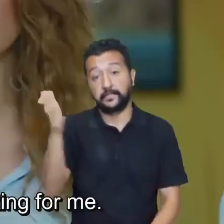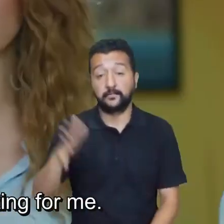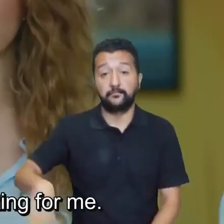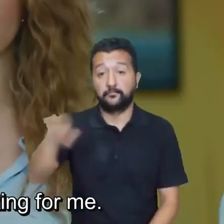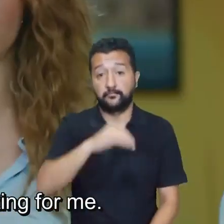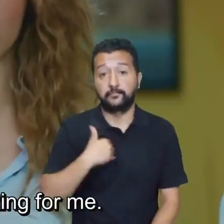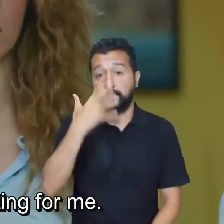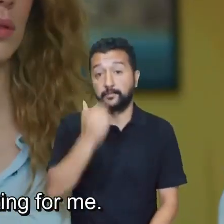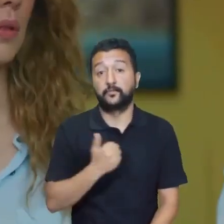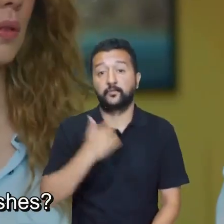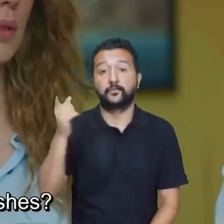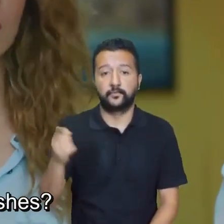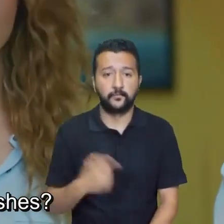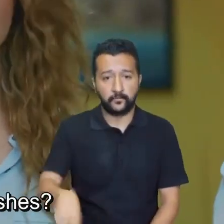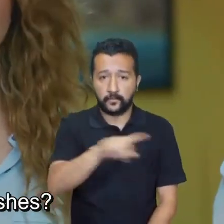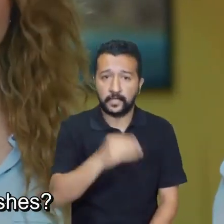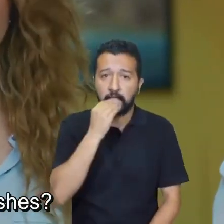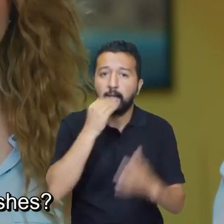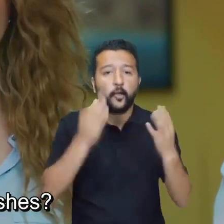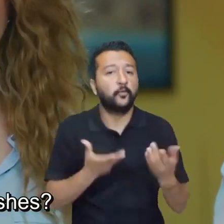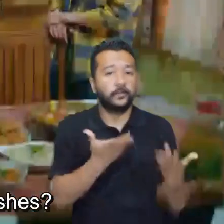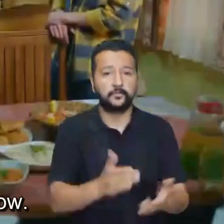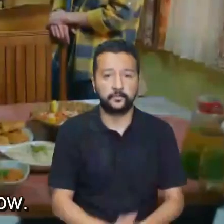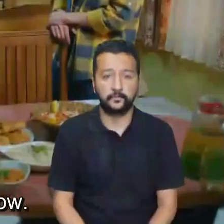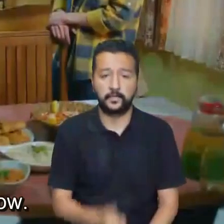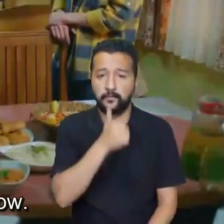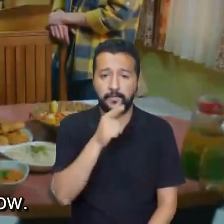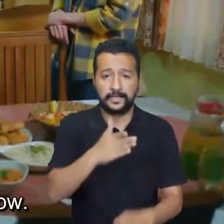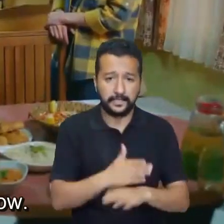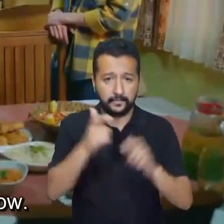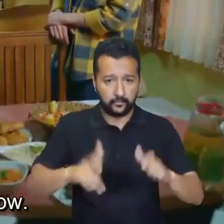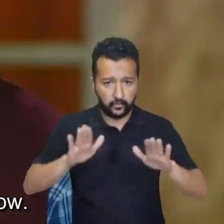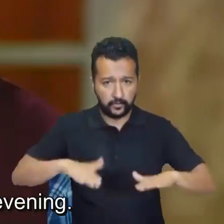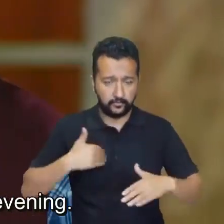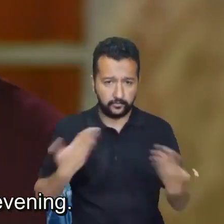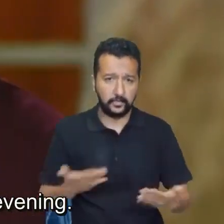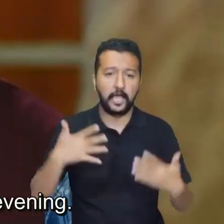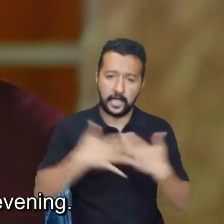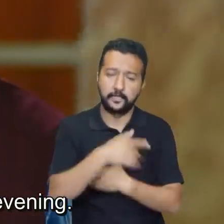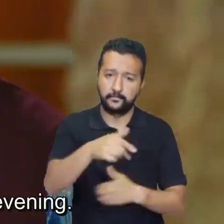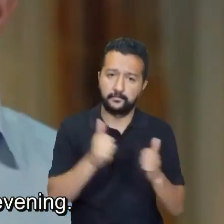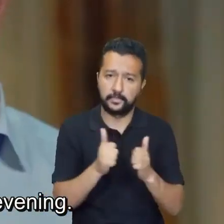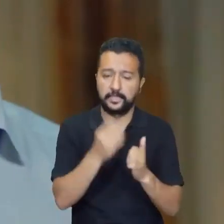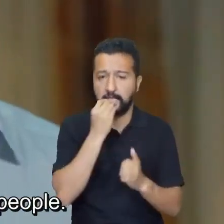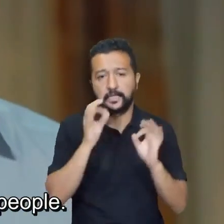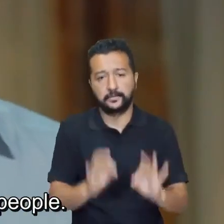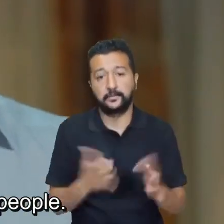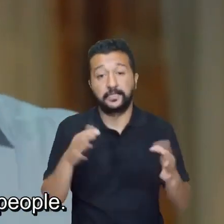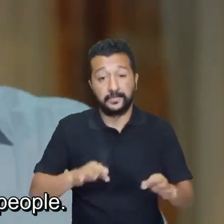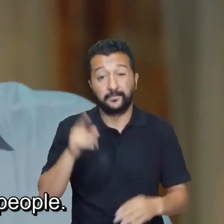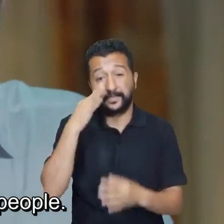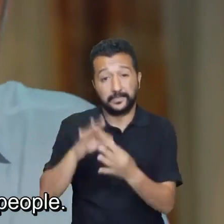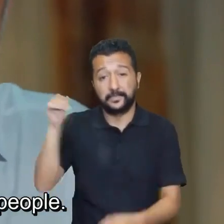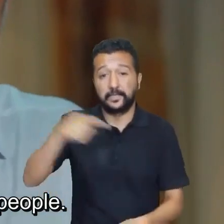Bütün mahalleli beni bekliyor. Bütün bu yemekler ne olacak peki? Baba zaten buradayım artık. Her akşam birlikte yeriz. Ama şimdi